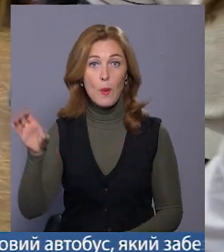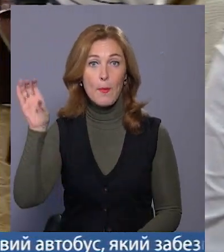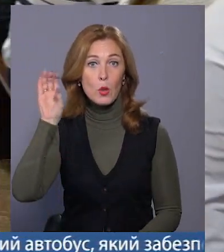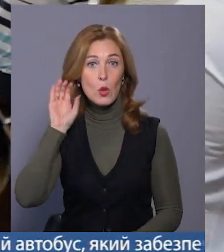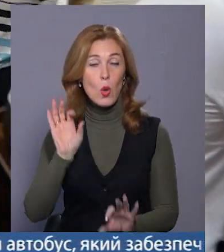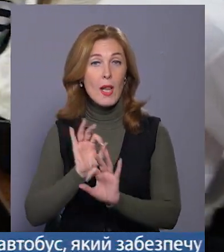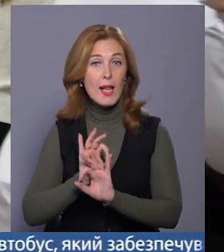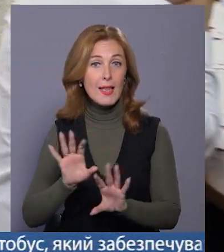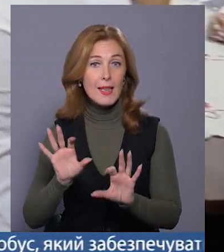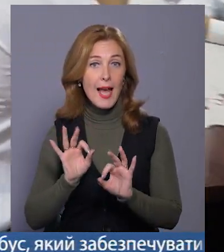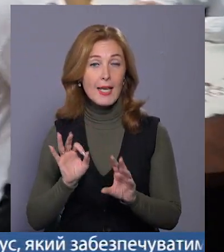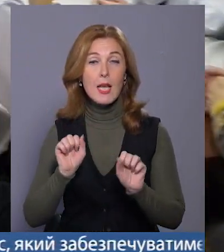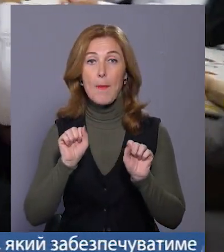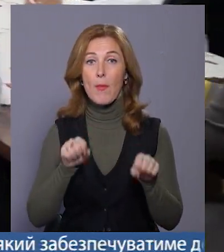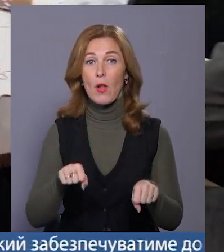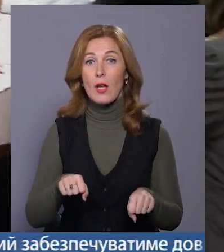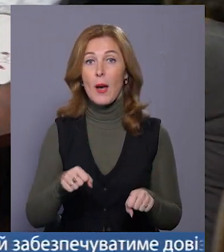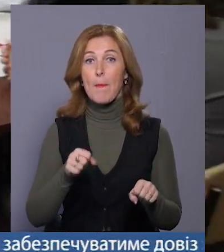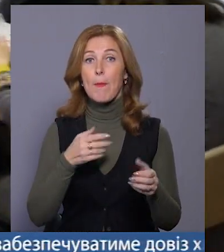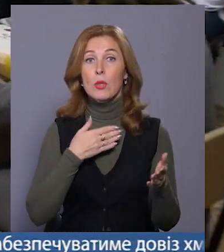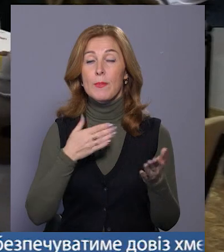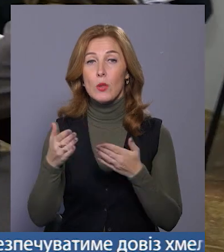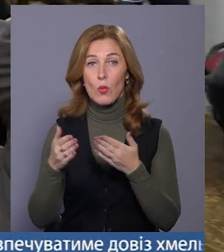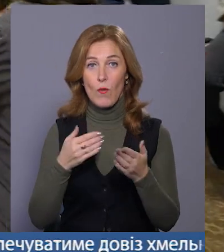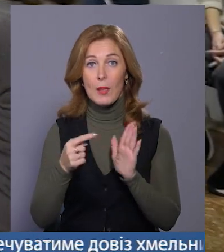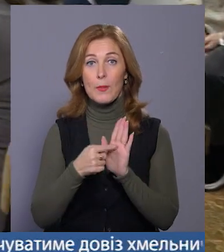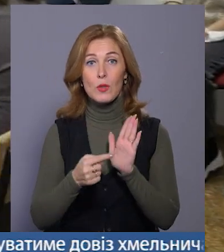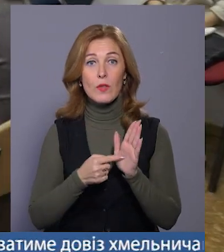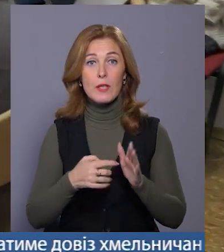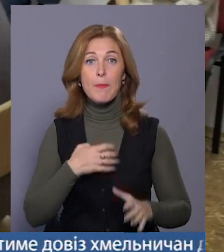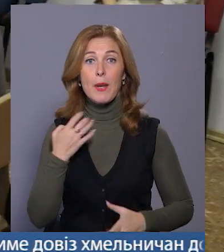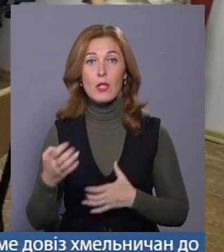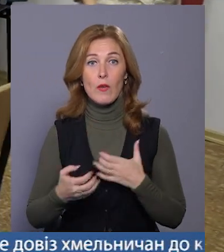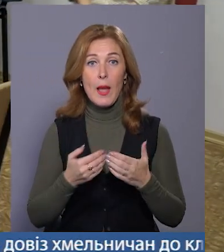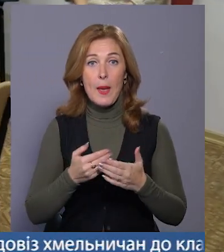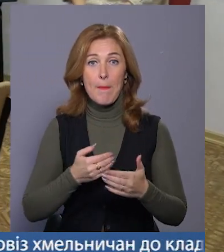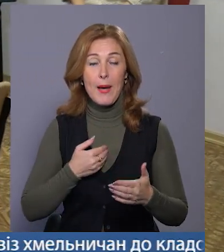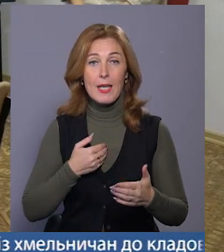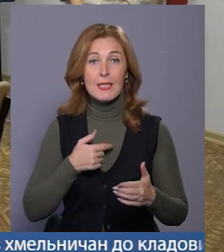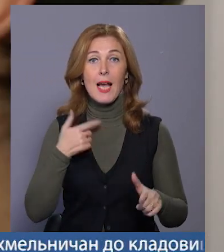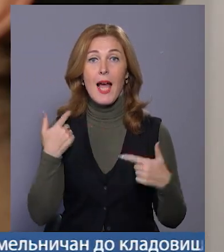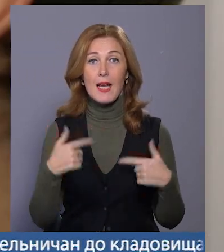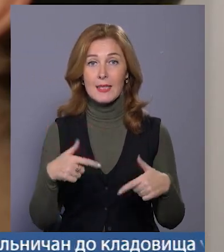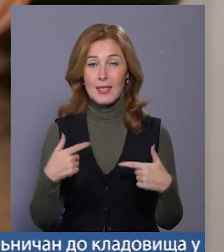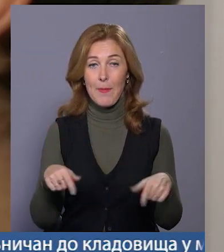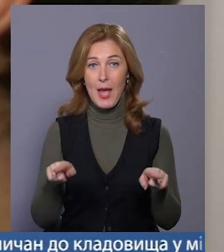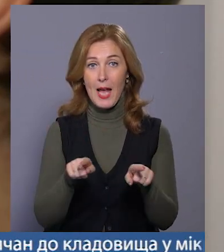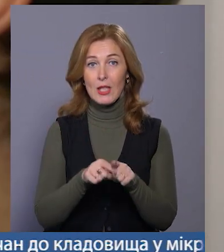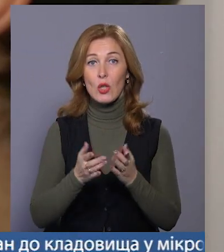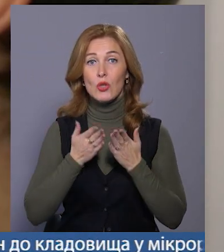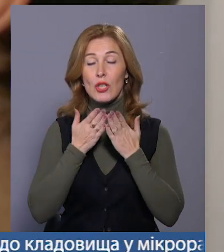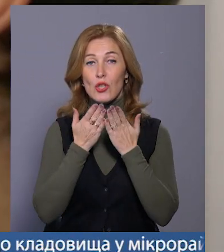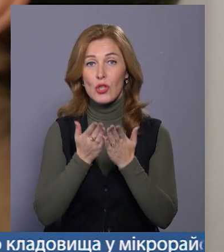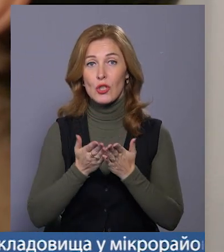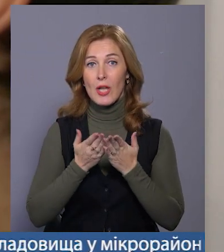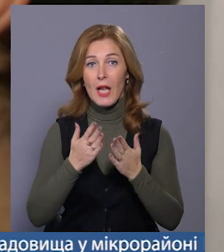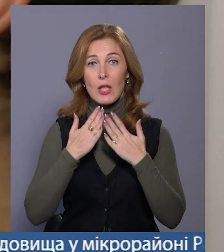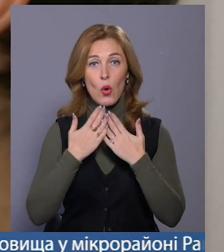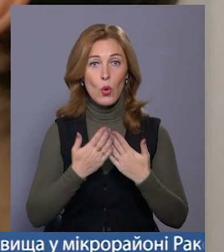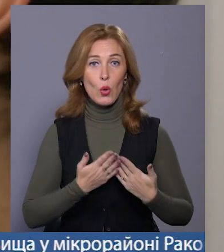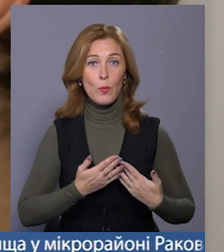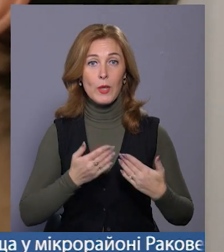вони мали змогу поспілкуватись, поділитись переживаннями перед найважливішим випускним іспитом, а також зачитати улюблені поетичні